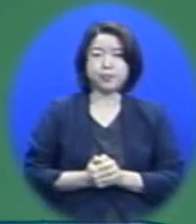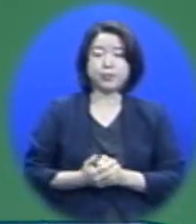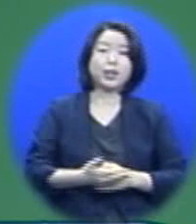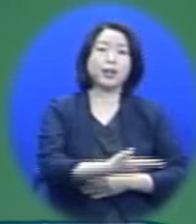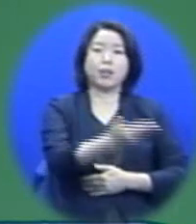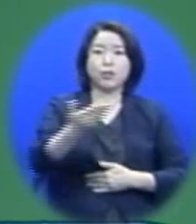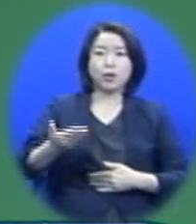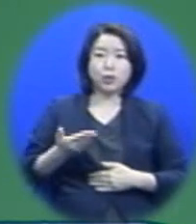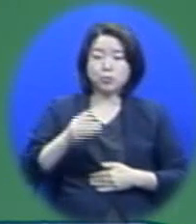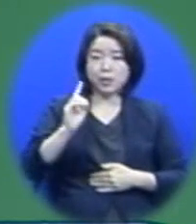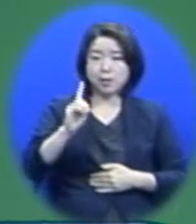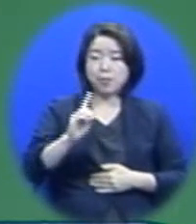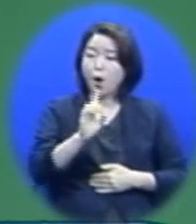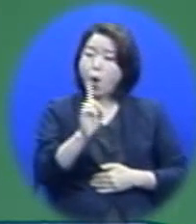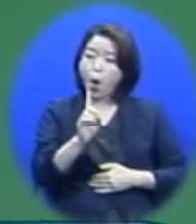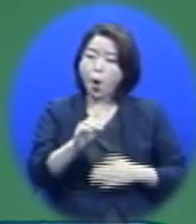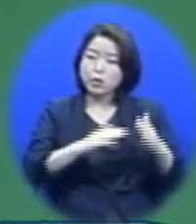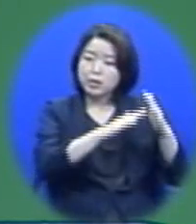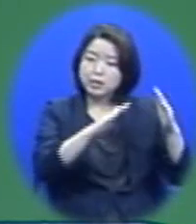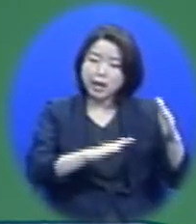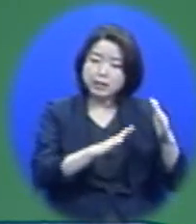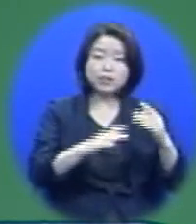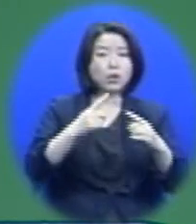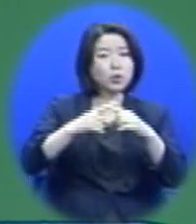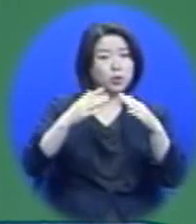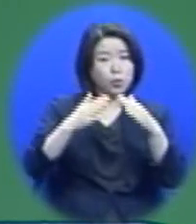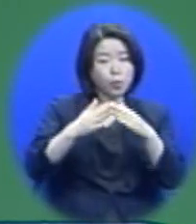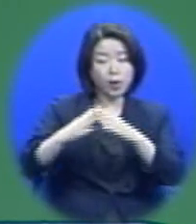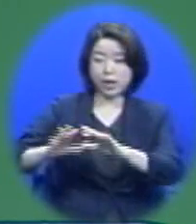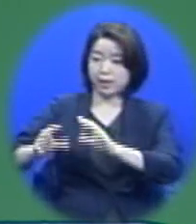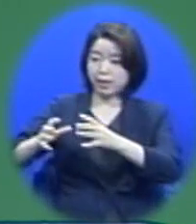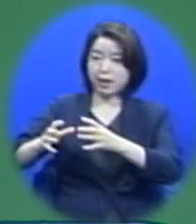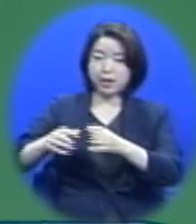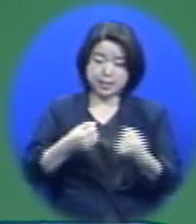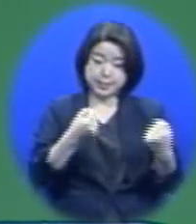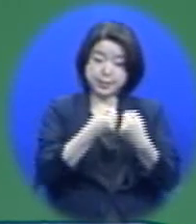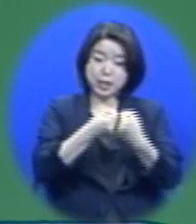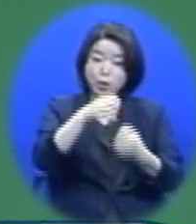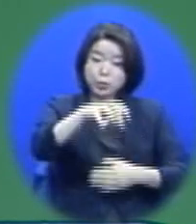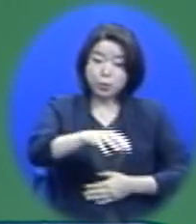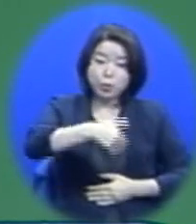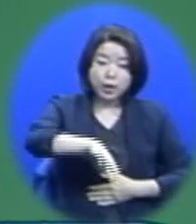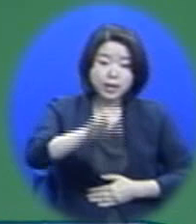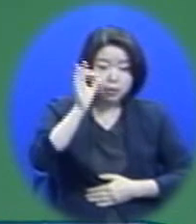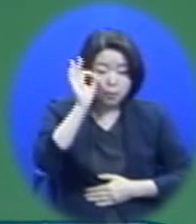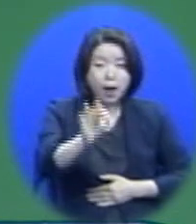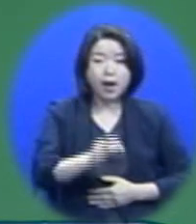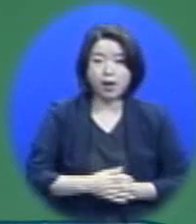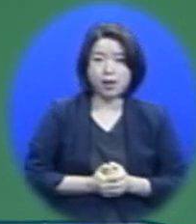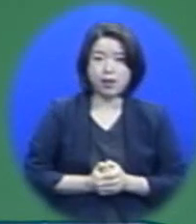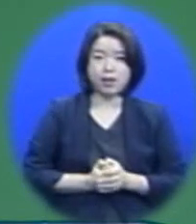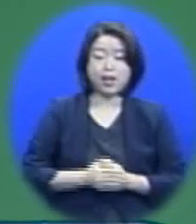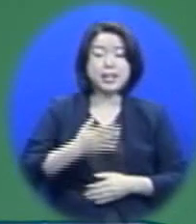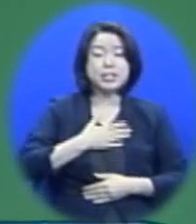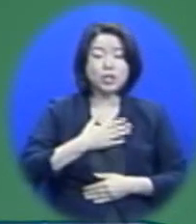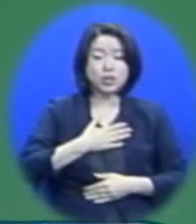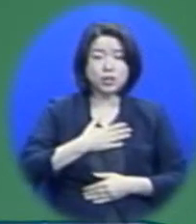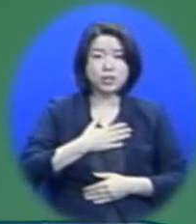여러분 한번 어느 가정이나 교회나 나라나 싸우는 곳에 한번 가보세요. 저는 어릴